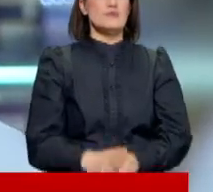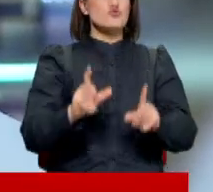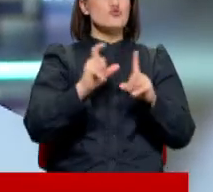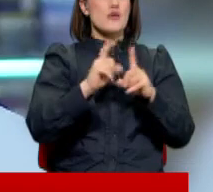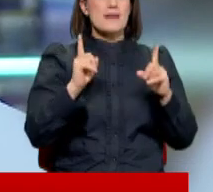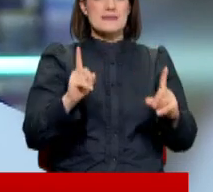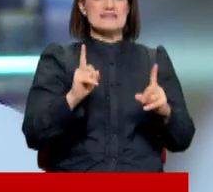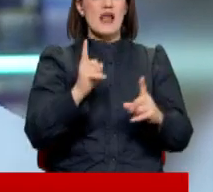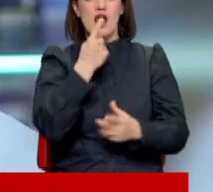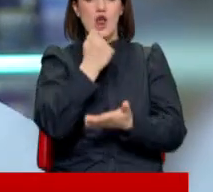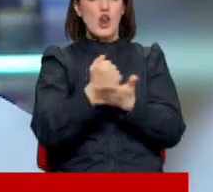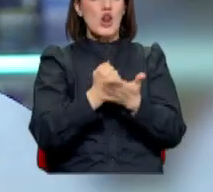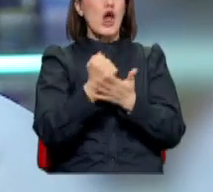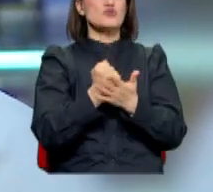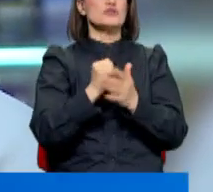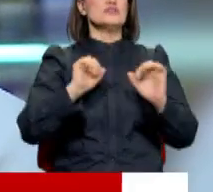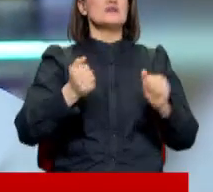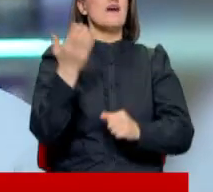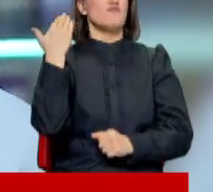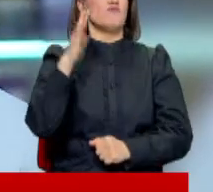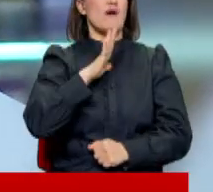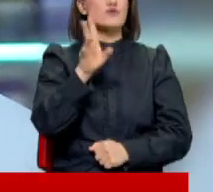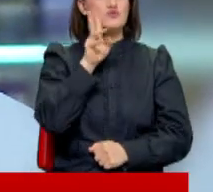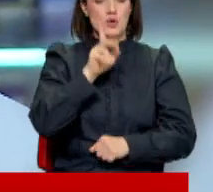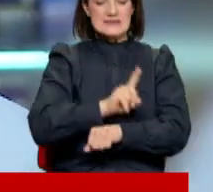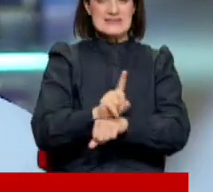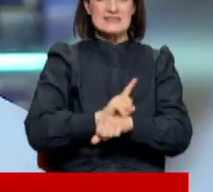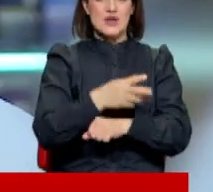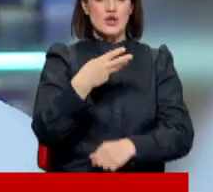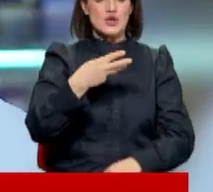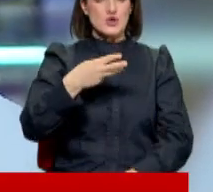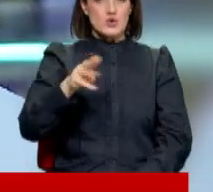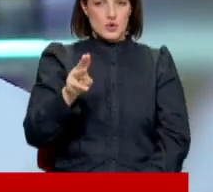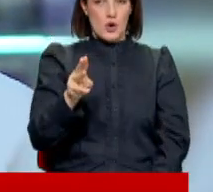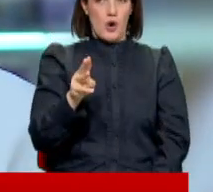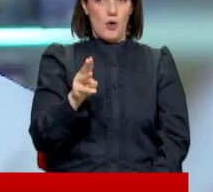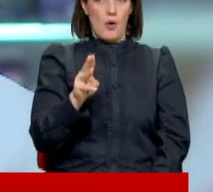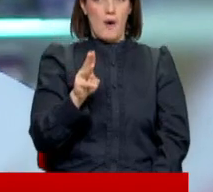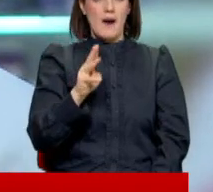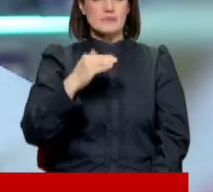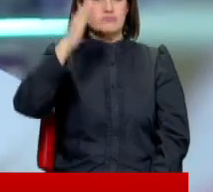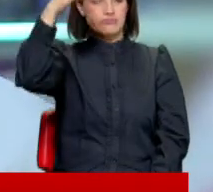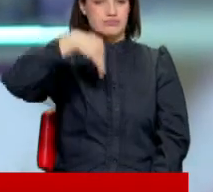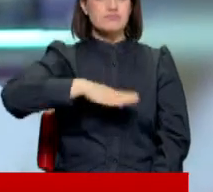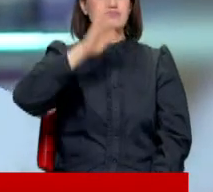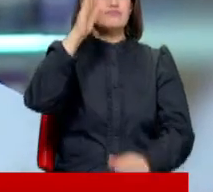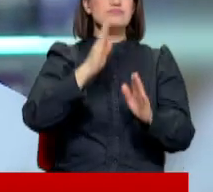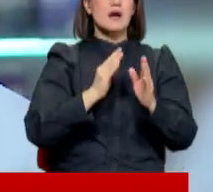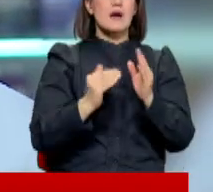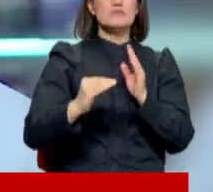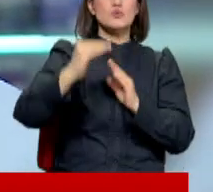bir ilaç yoku sıkıntımız olurdu. Ama son zamanlardaki euronun ani